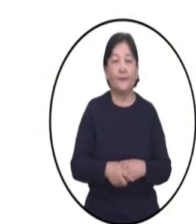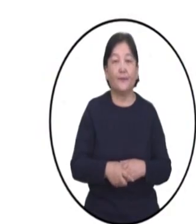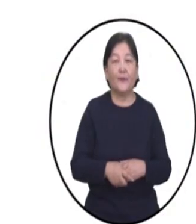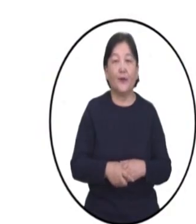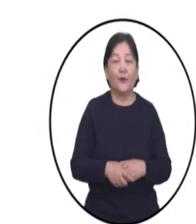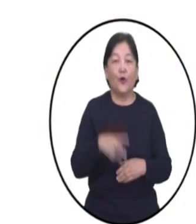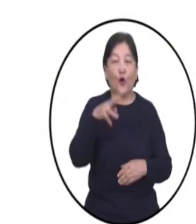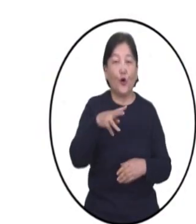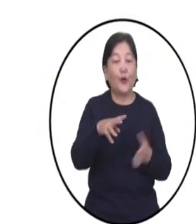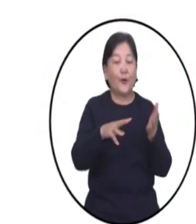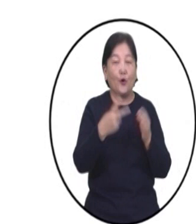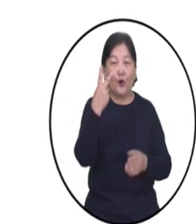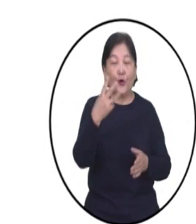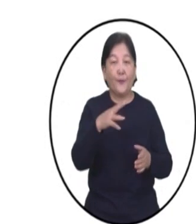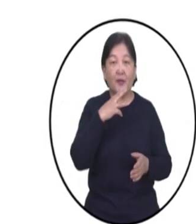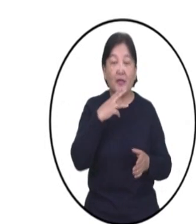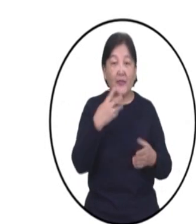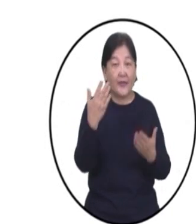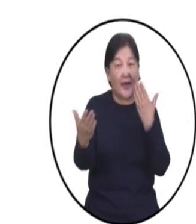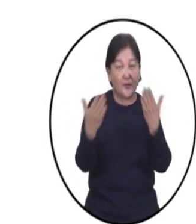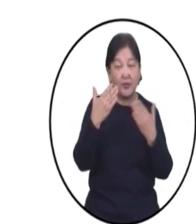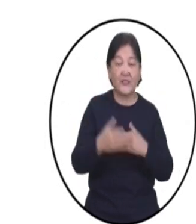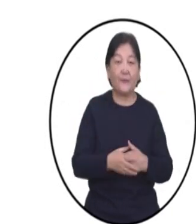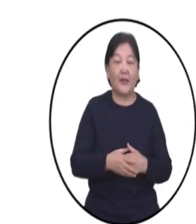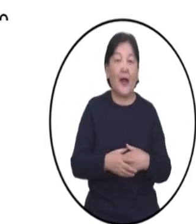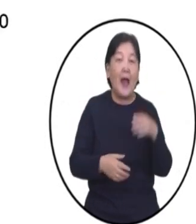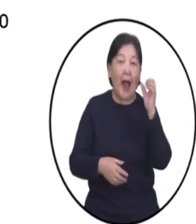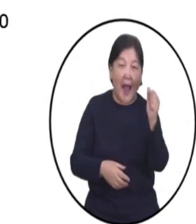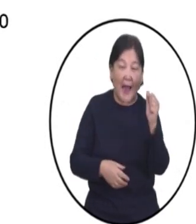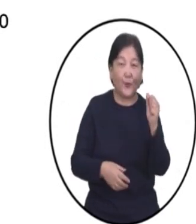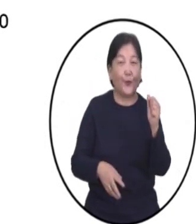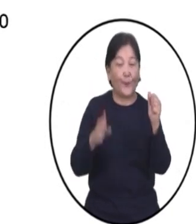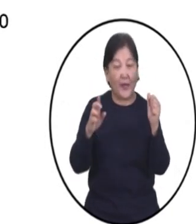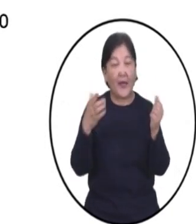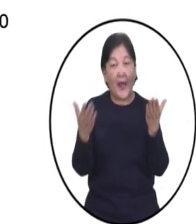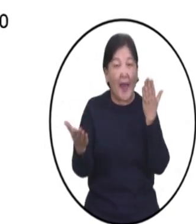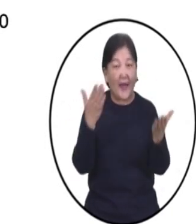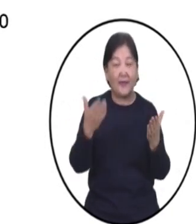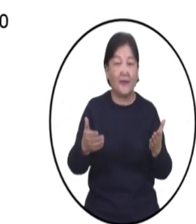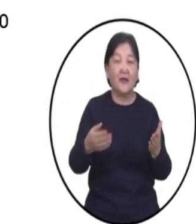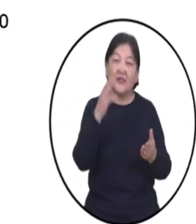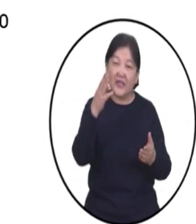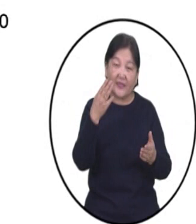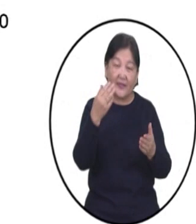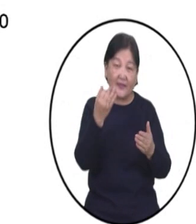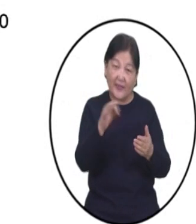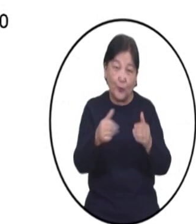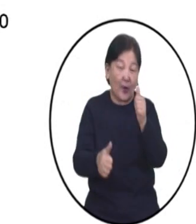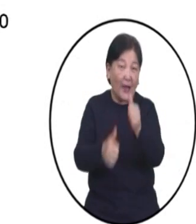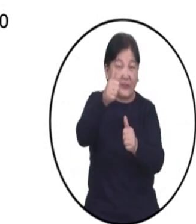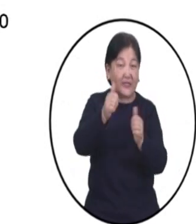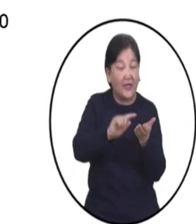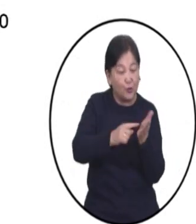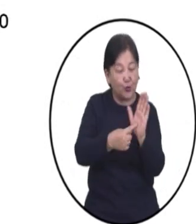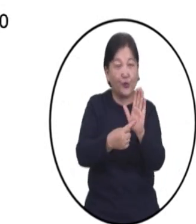хоёр мэдээллийг харьцуулах замаар аль сурагч маань шалгалтанд илүү амжилт гаргах боломжтойг